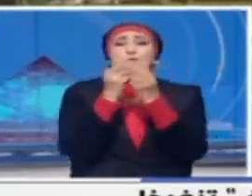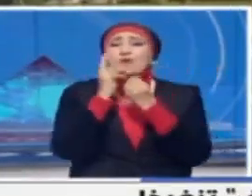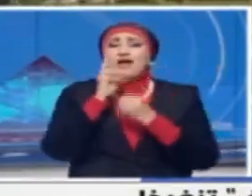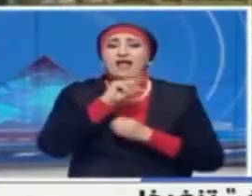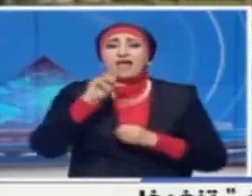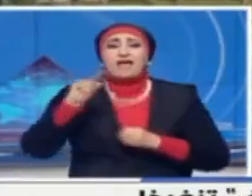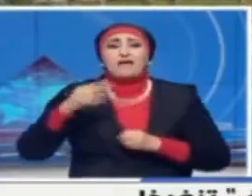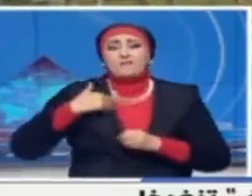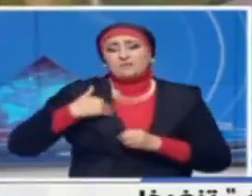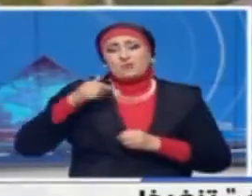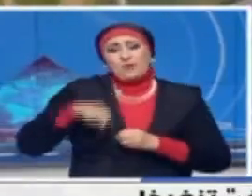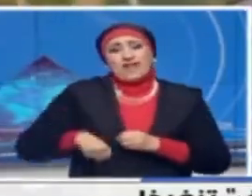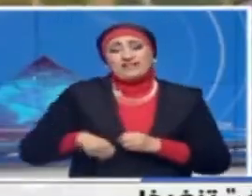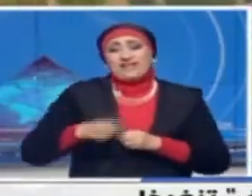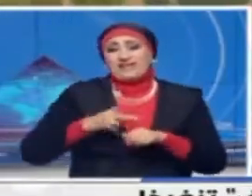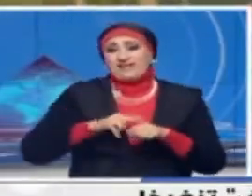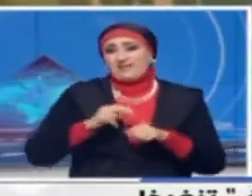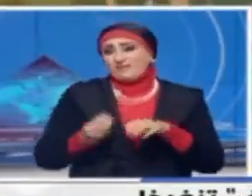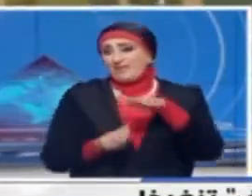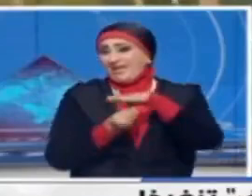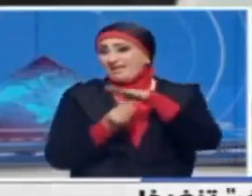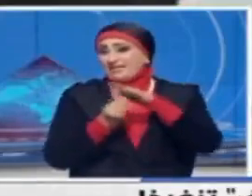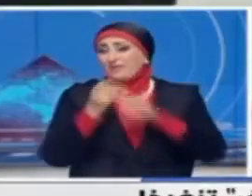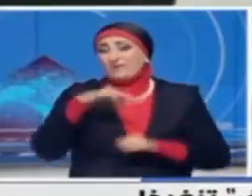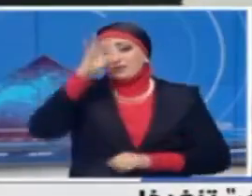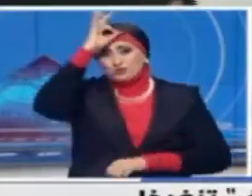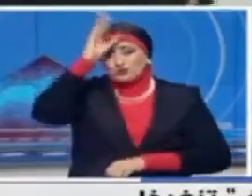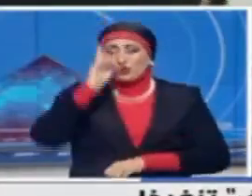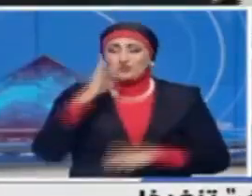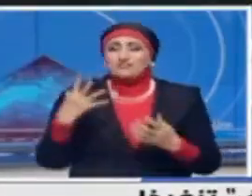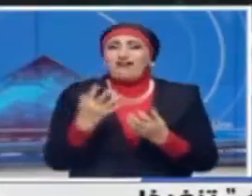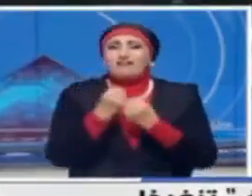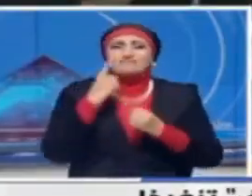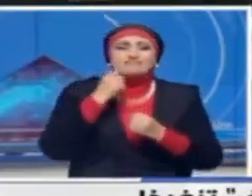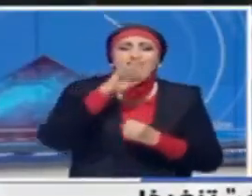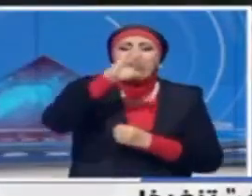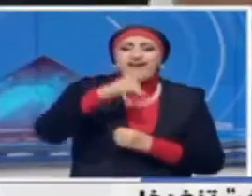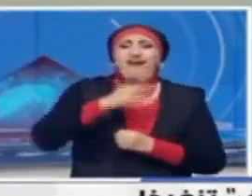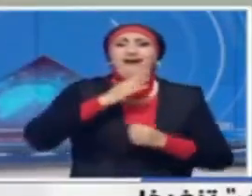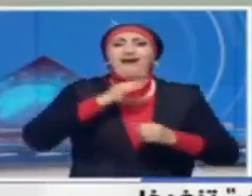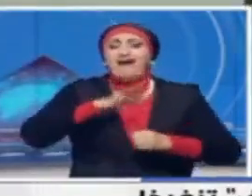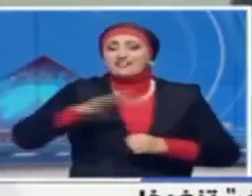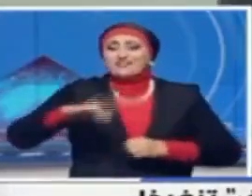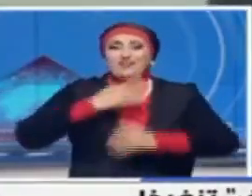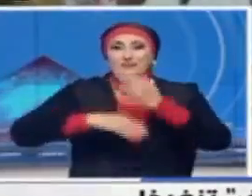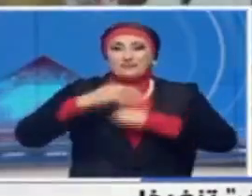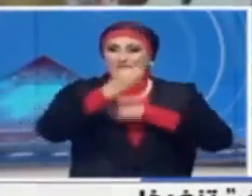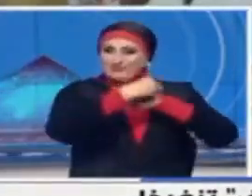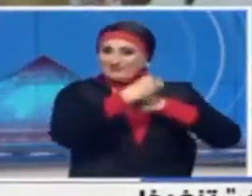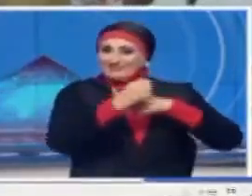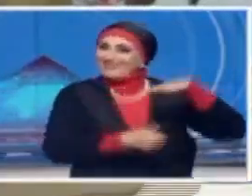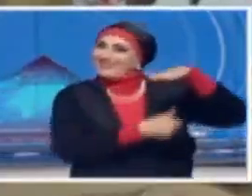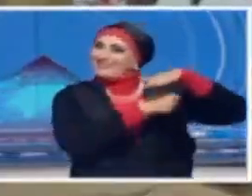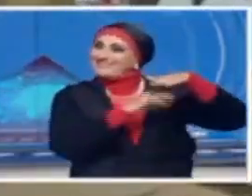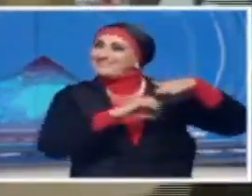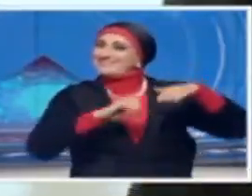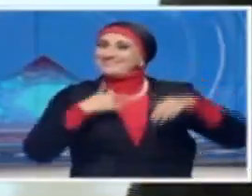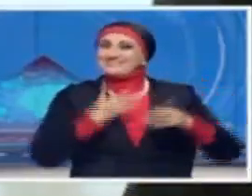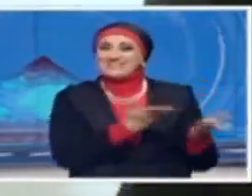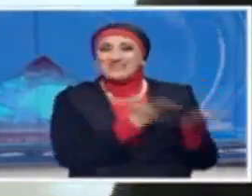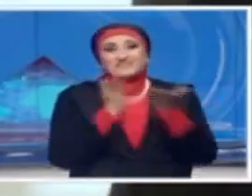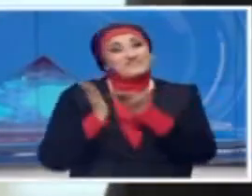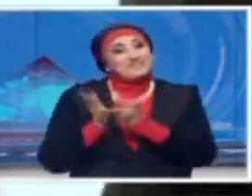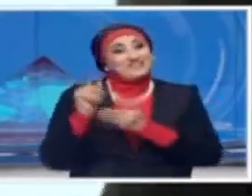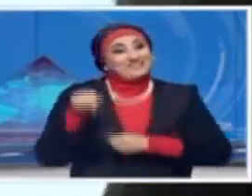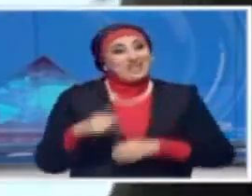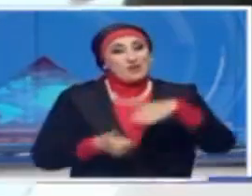طاولي مجهود. أكاديمية الشرطة تحتضن القادرون باختلاف تنفيذا لتوجيهات السيد الرئيس عبد الفتاح